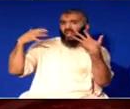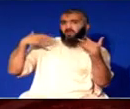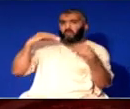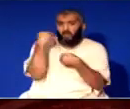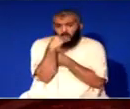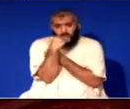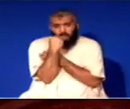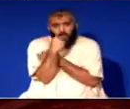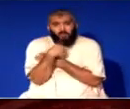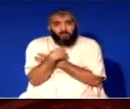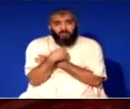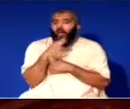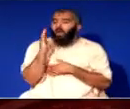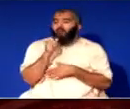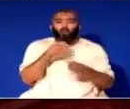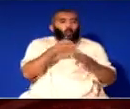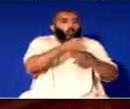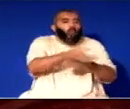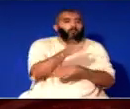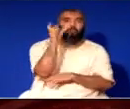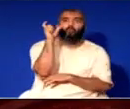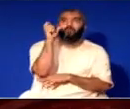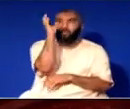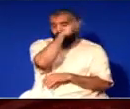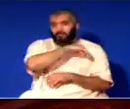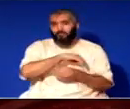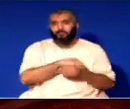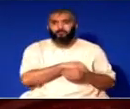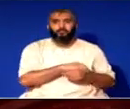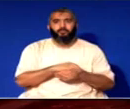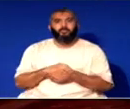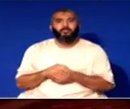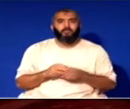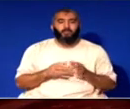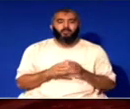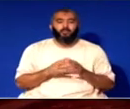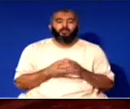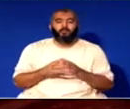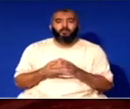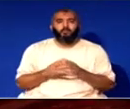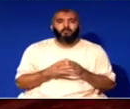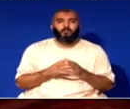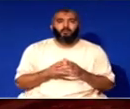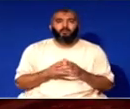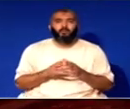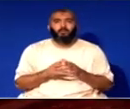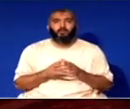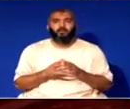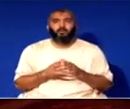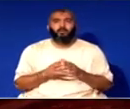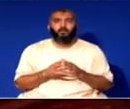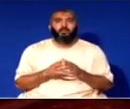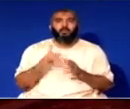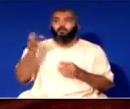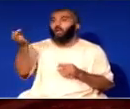قوي بزاف، كي تدخل للمسجد صدقني لحمك تشوك. قلنا له قال لك اللي مريض